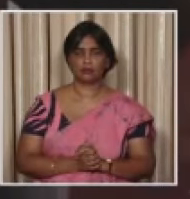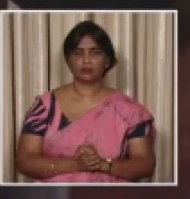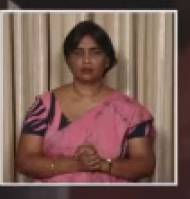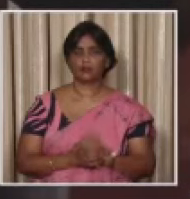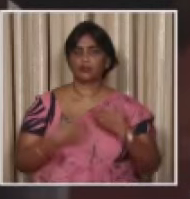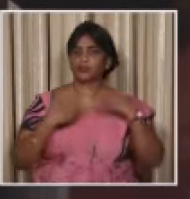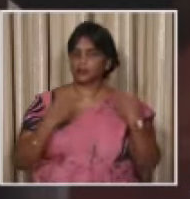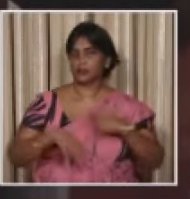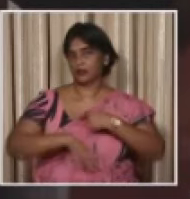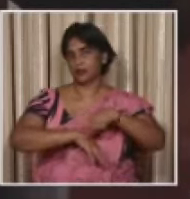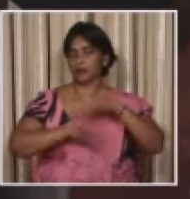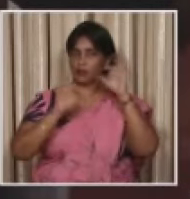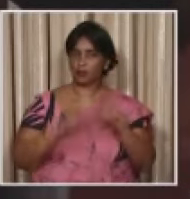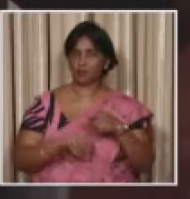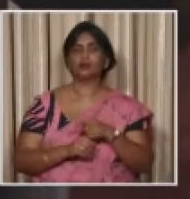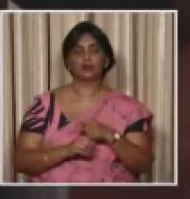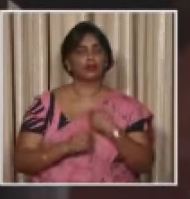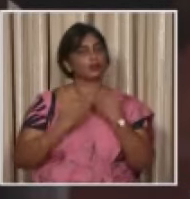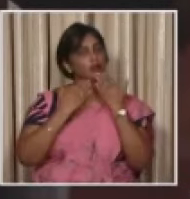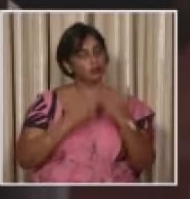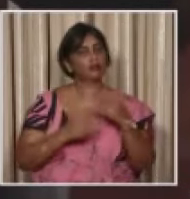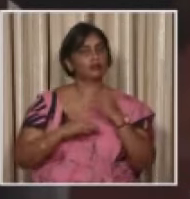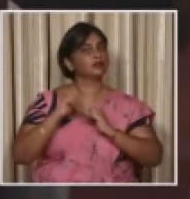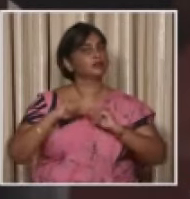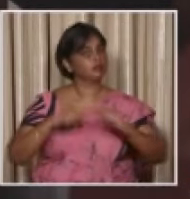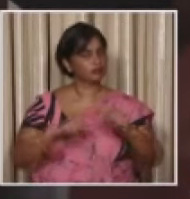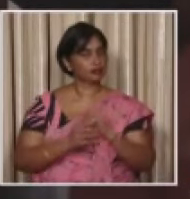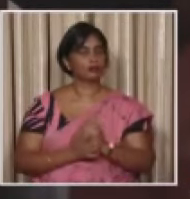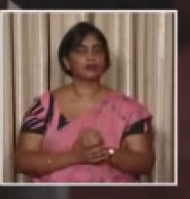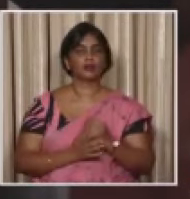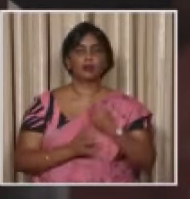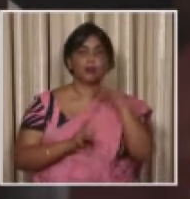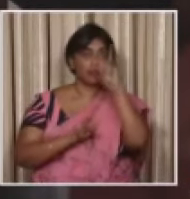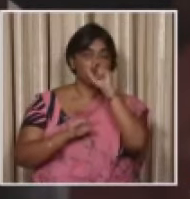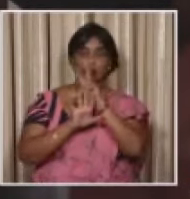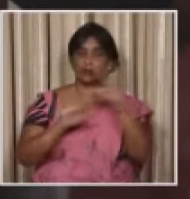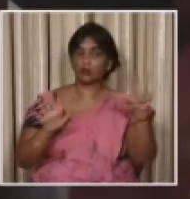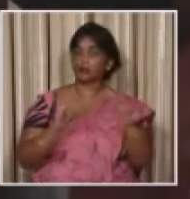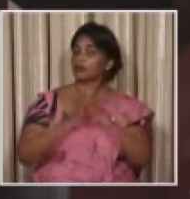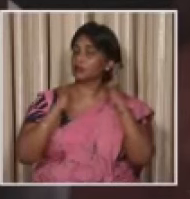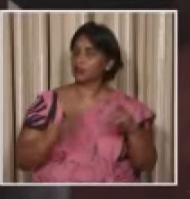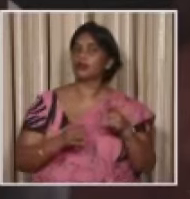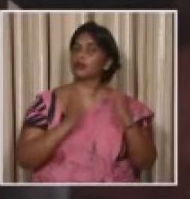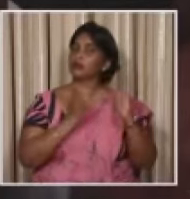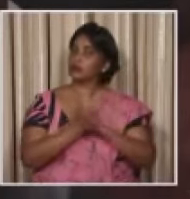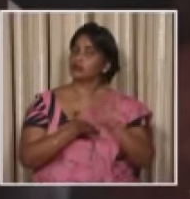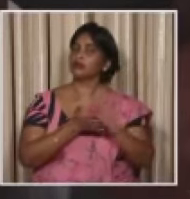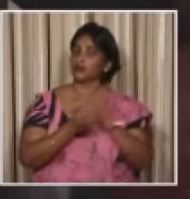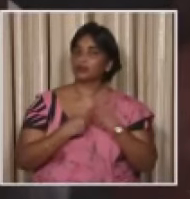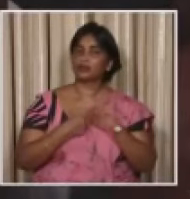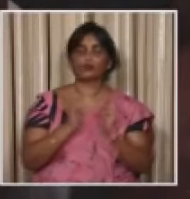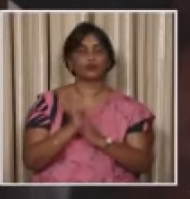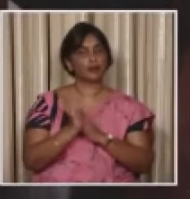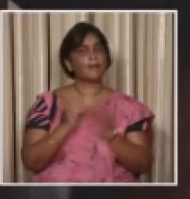අවසන් කරනවා මම වැඩි වෙලාවක් ගන්නෙ නැහැ මම ස්තුතිවන්ත වෙනවා මේ ක්‍රියාවලියට මාස 18කට වැඩි කාලයක් උදව් උපකාර කරපු අපේ